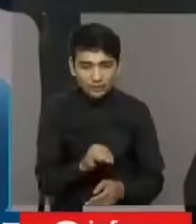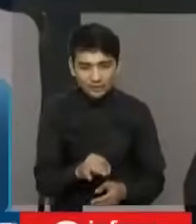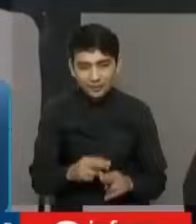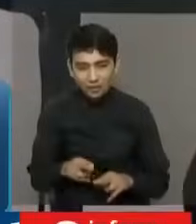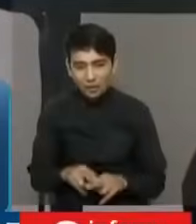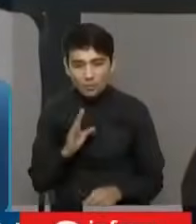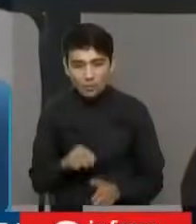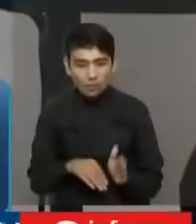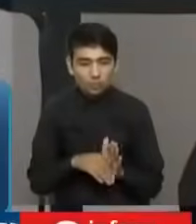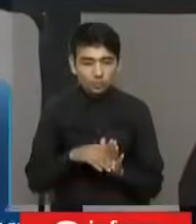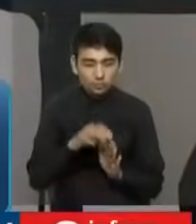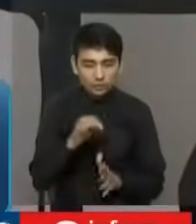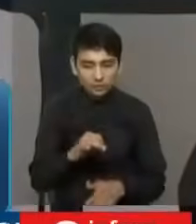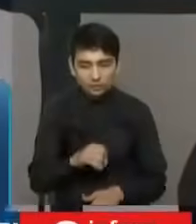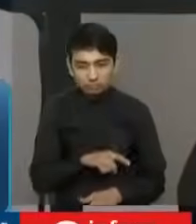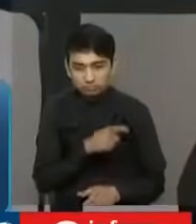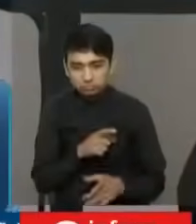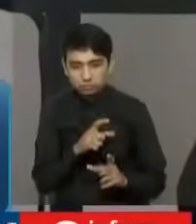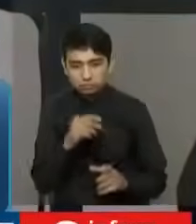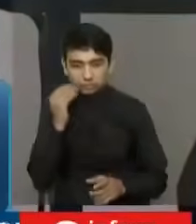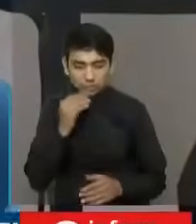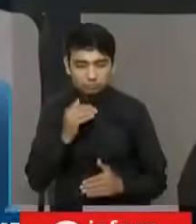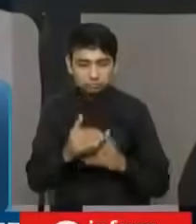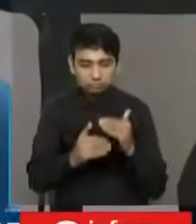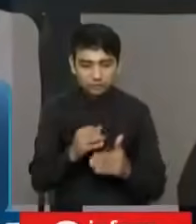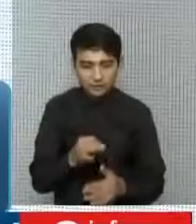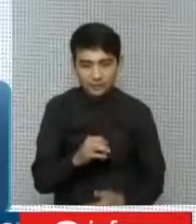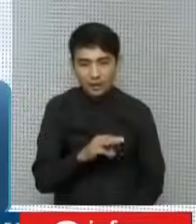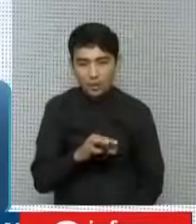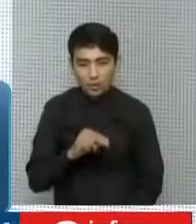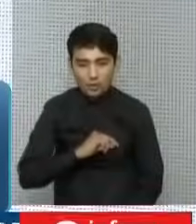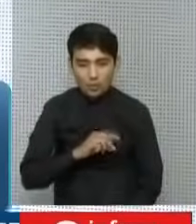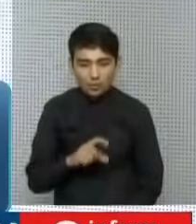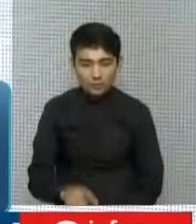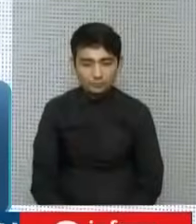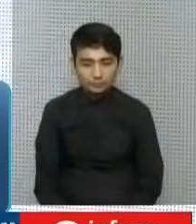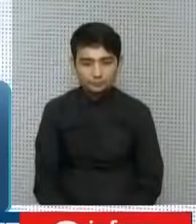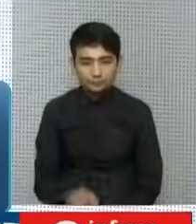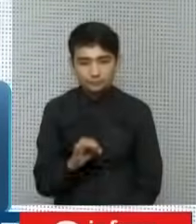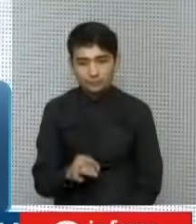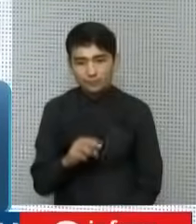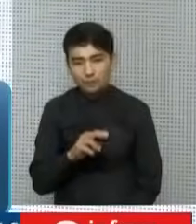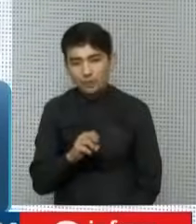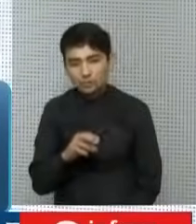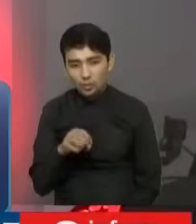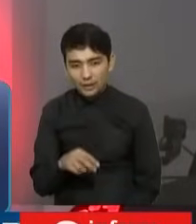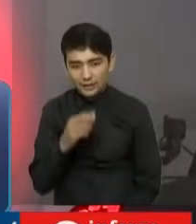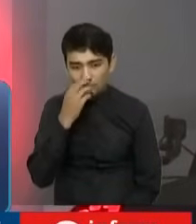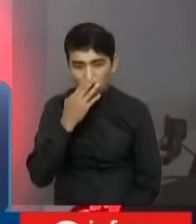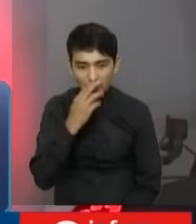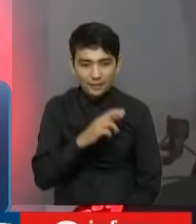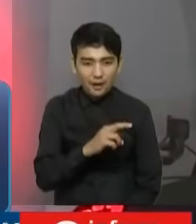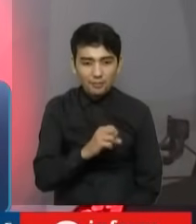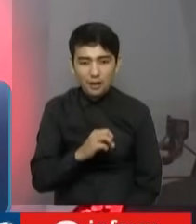непрерывно улучшать профессиональные и лидерские компетенции членов Toyota. Чрезвычайный и полномочный посол Японии в Казахстане Ямада